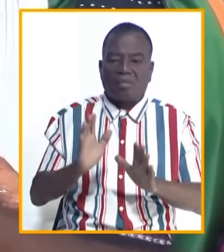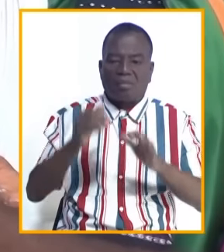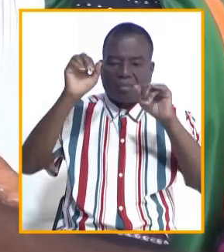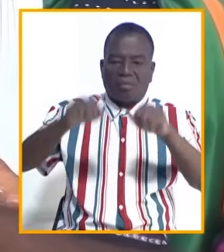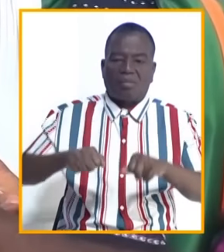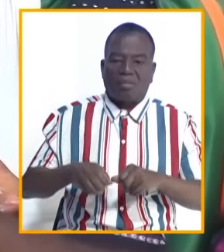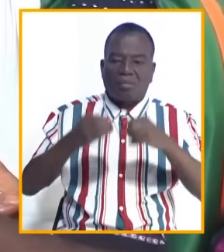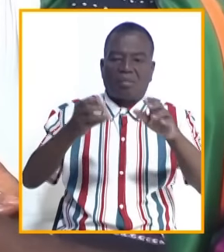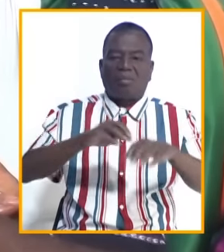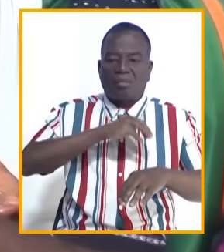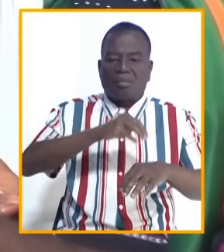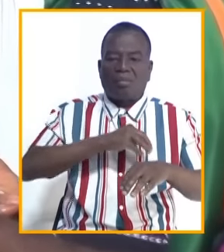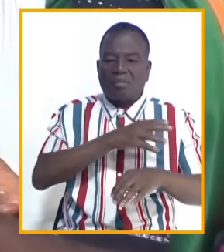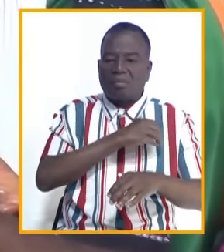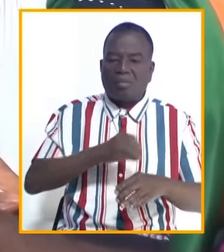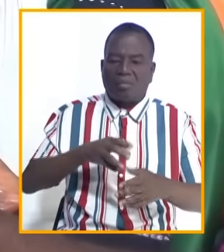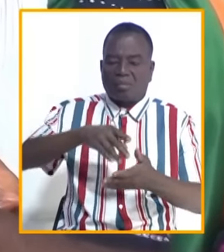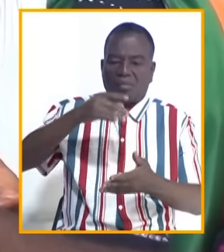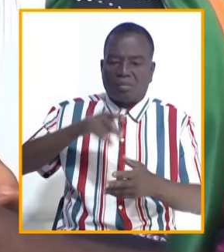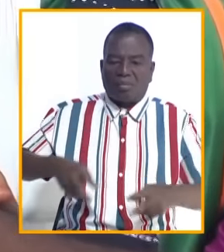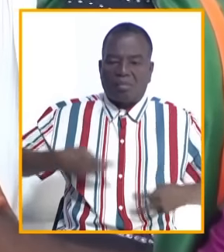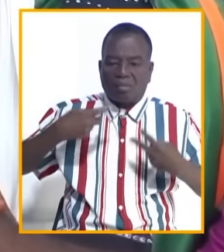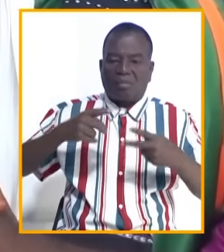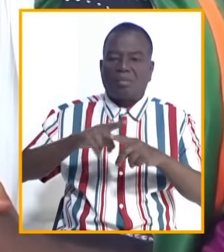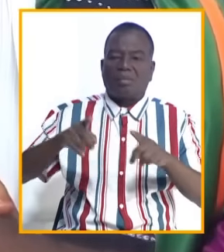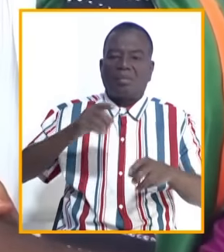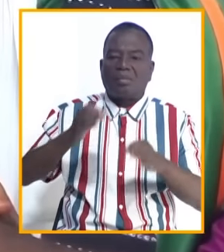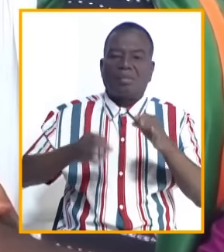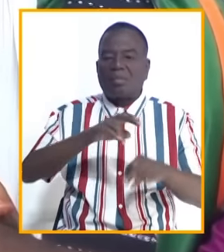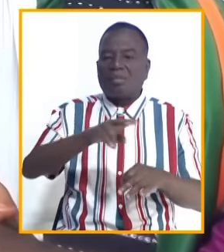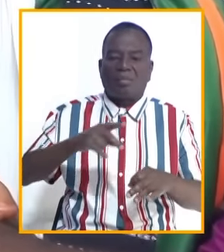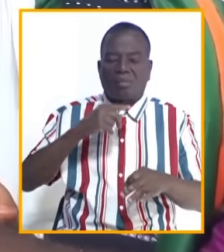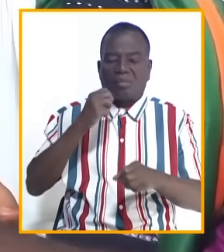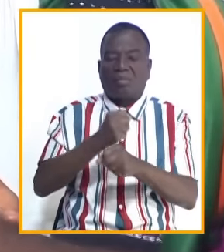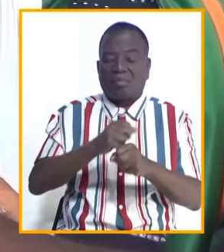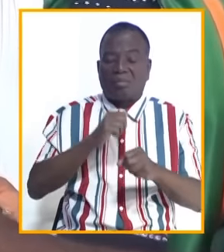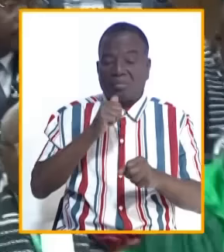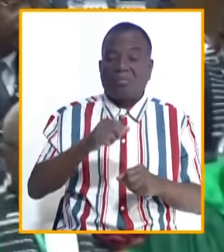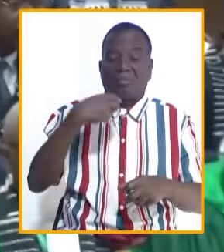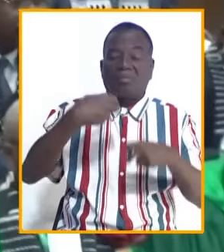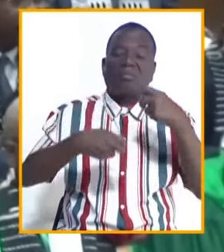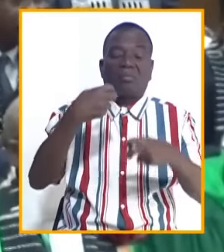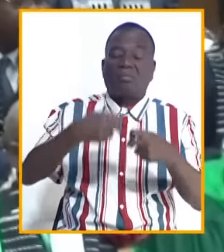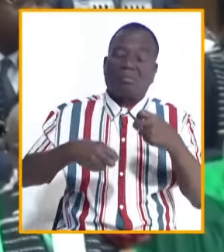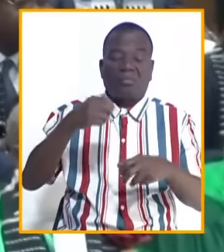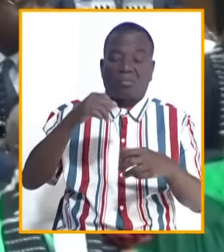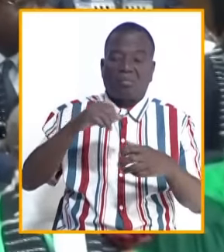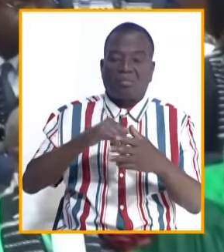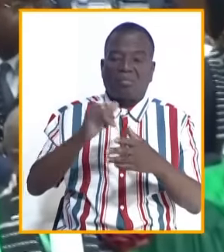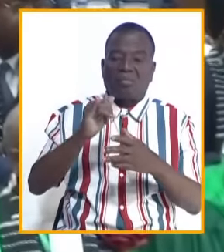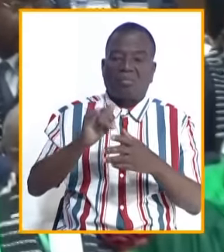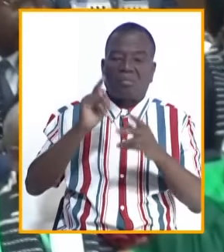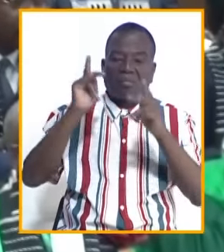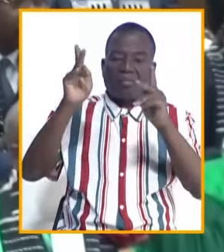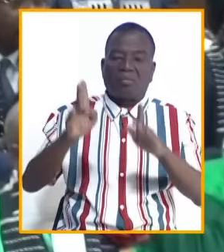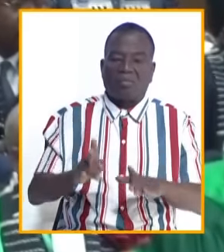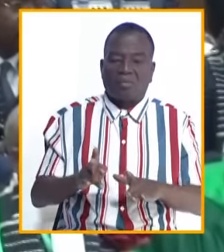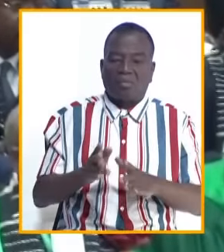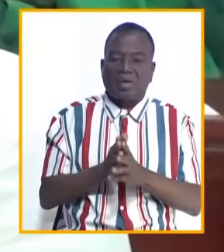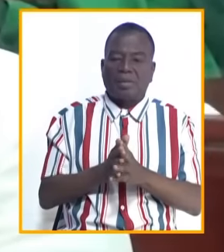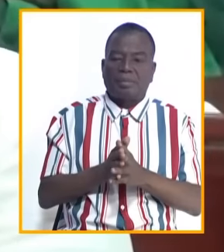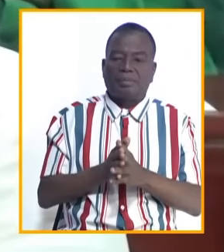conditions d'études et de vie, mais si vous ne vous mettez pas au travail, il y a un problème. Aux enseignants, de tourner le dos